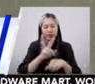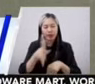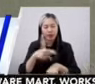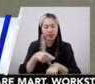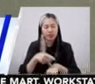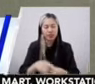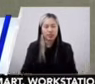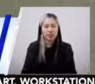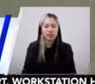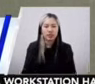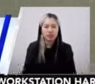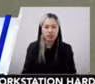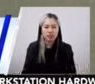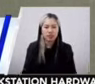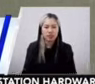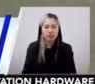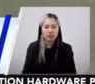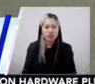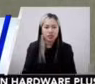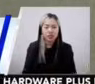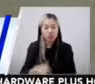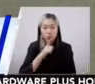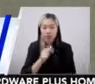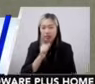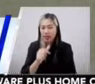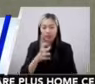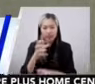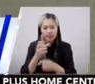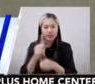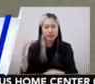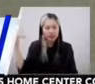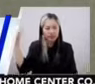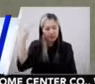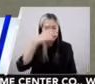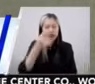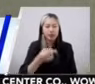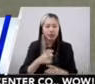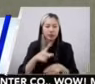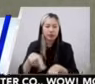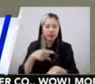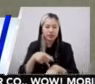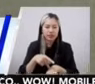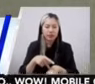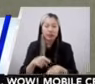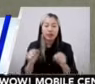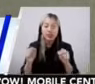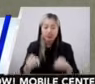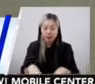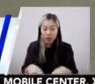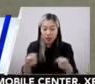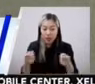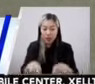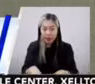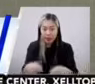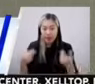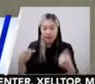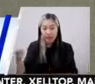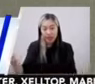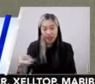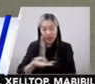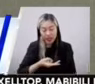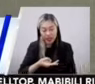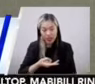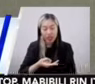ng eroplano na galing sa Pilipinas dahil mabubuko sila. Pwedeng ang nangyari dyan, nag-hire sila ng chartered plane from outside sa